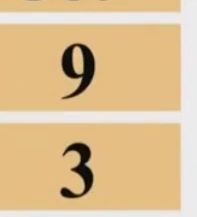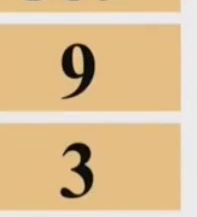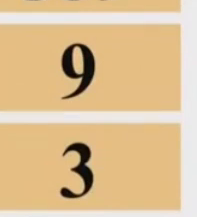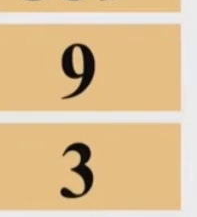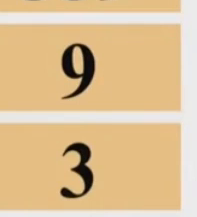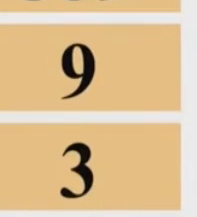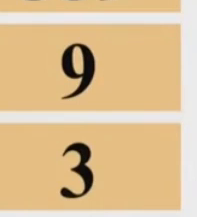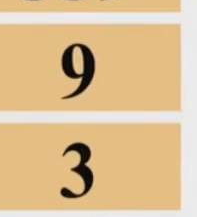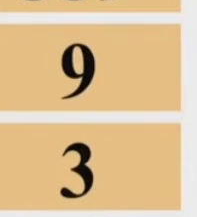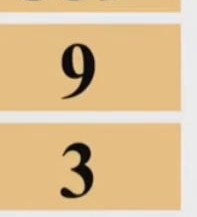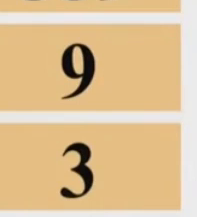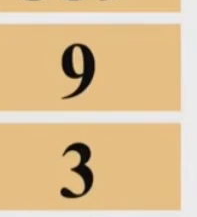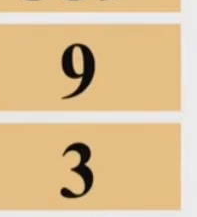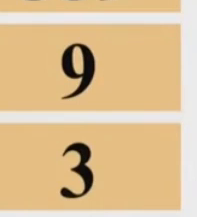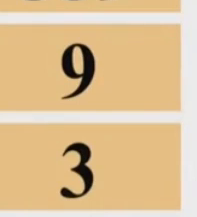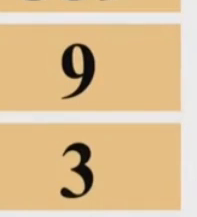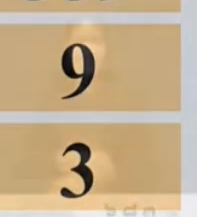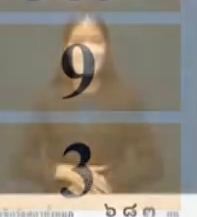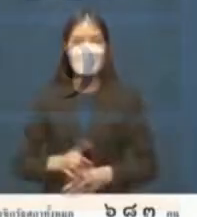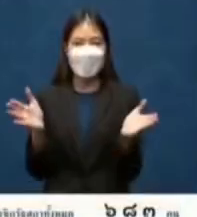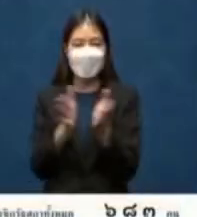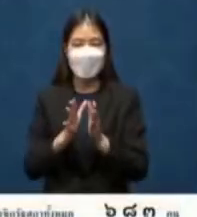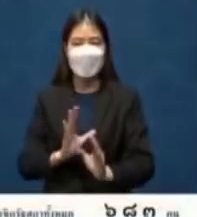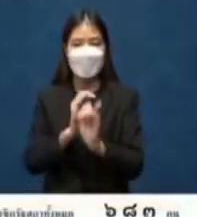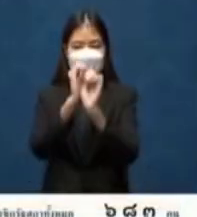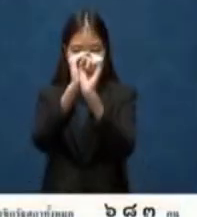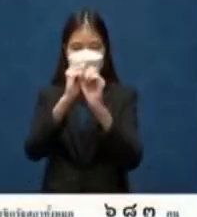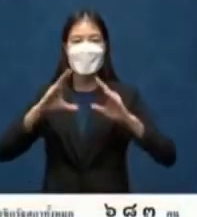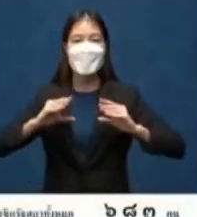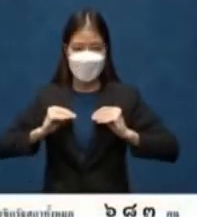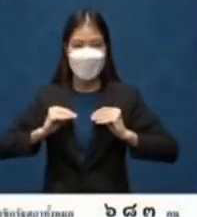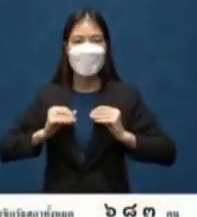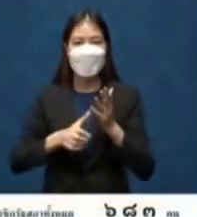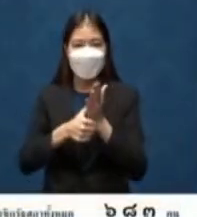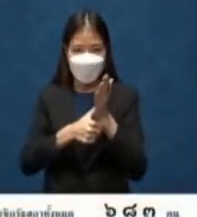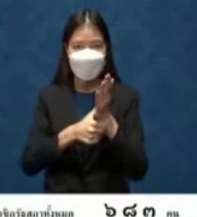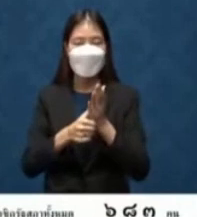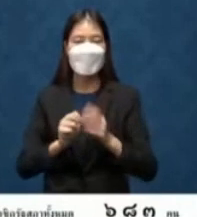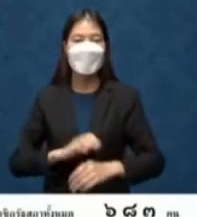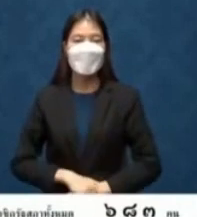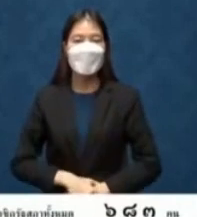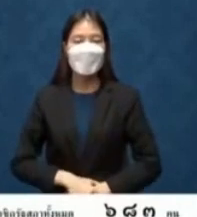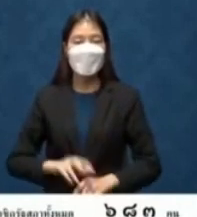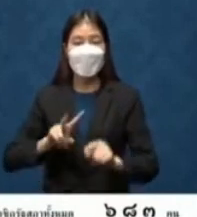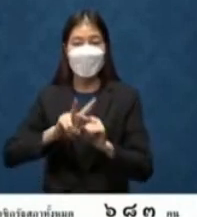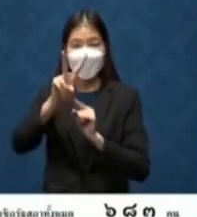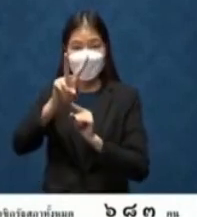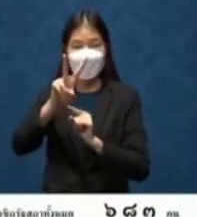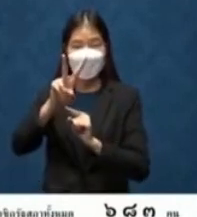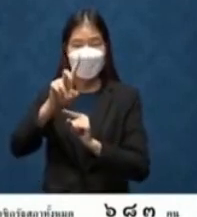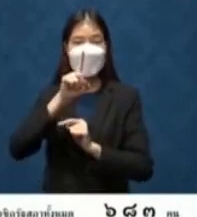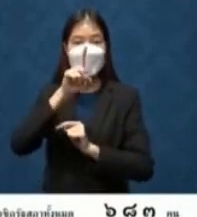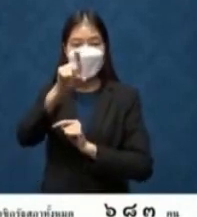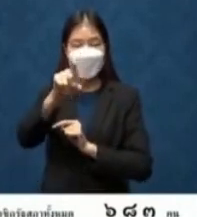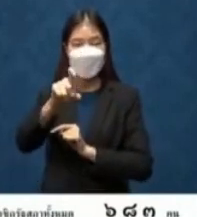360ไม่เห็นด้วย9งดออกเสียง3ไม่ลงคะแนนเสียง3มติที่ประชุมเห็นด้วยกรรมาธิการแก้ไขครับค